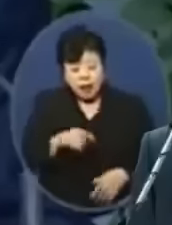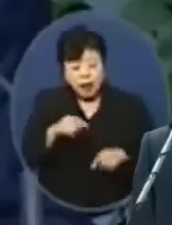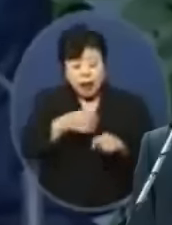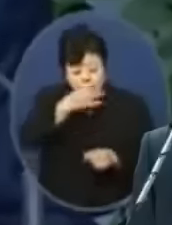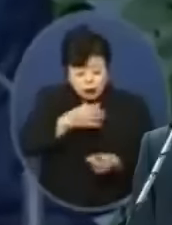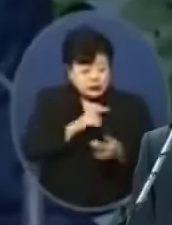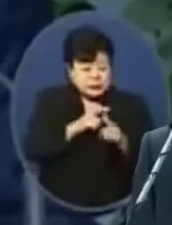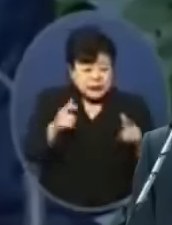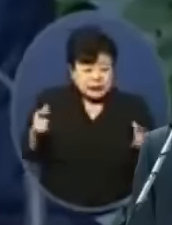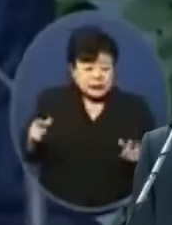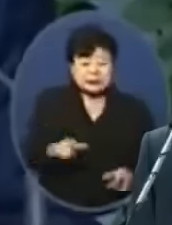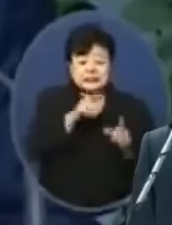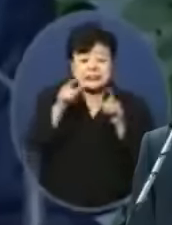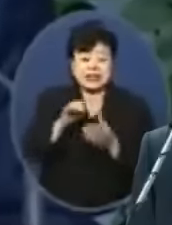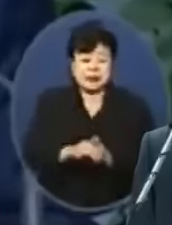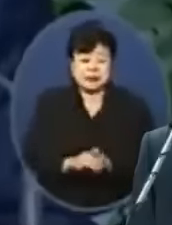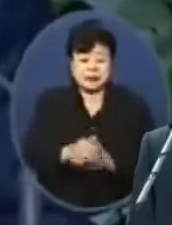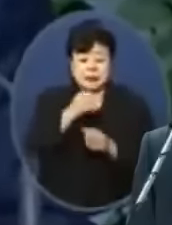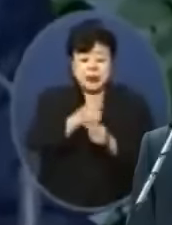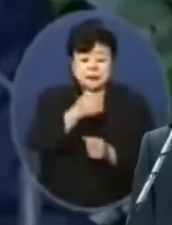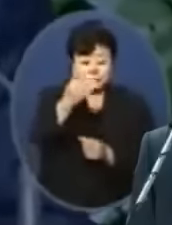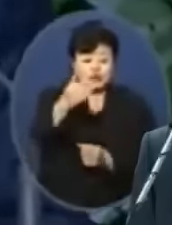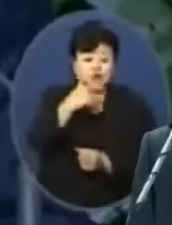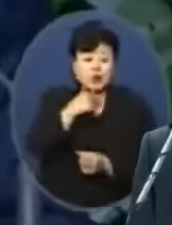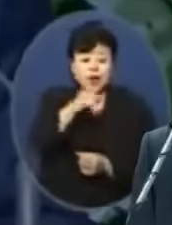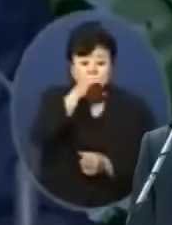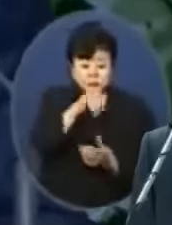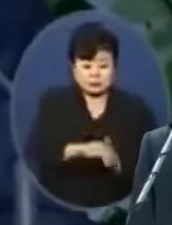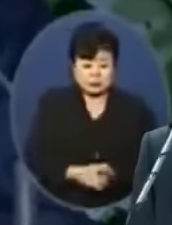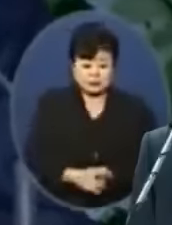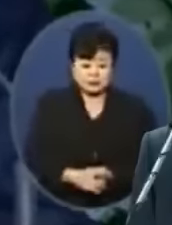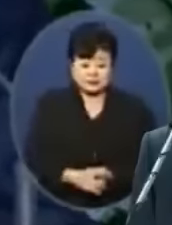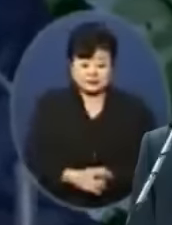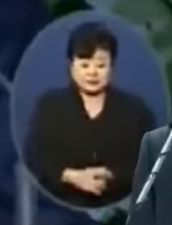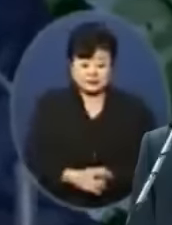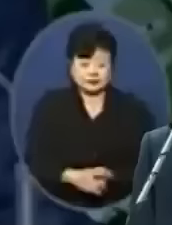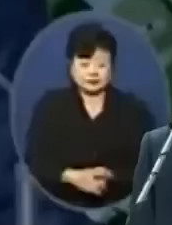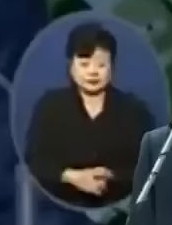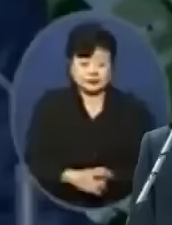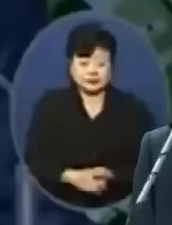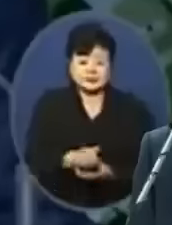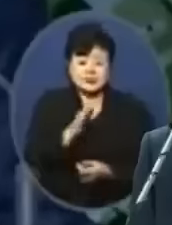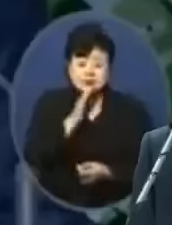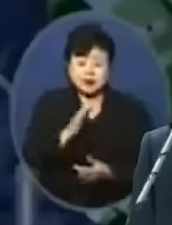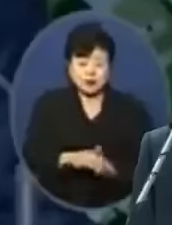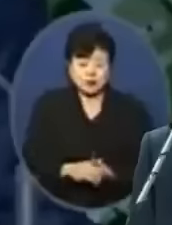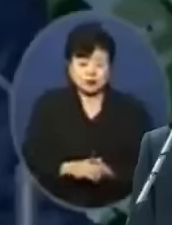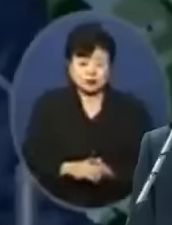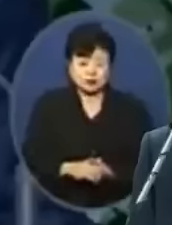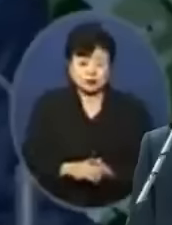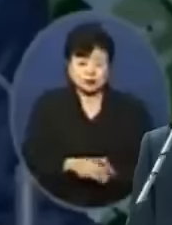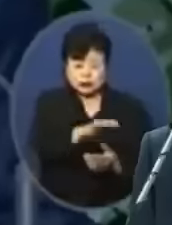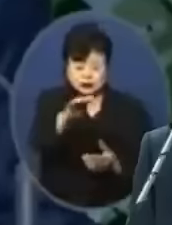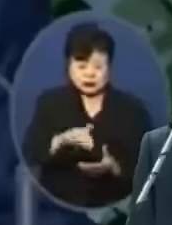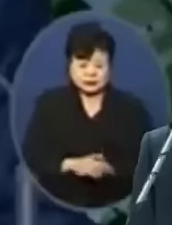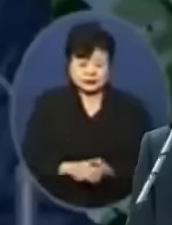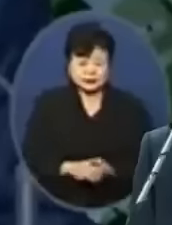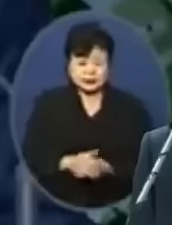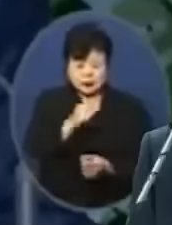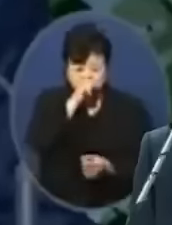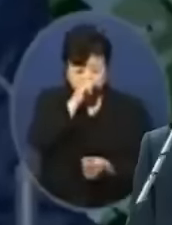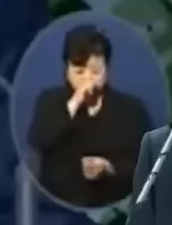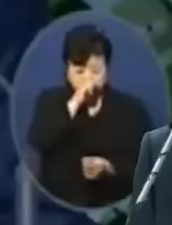피곤치 않는 삶을 만들어주기를 원하시고 계신 것입니다. 참으로 우리는